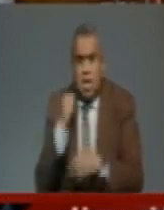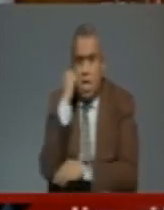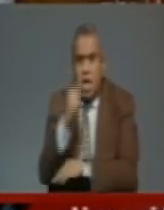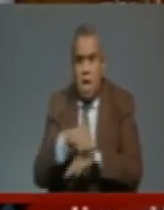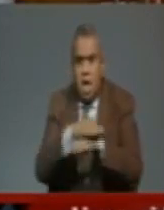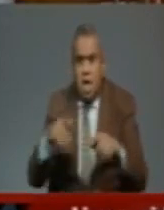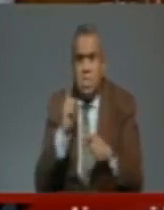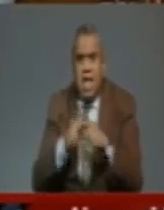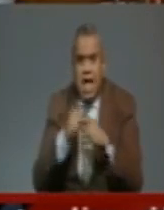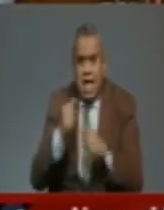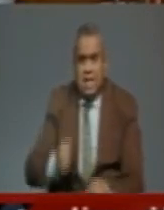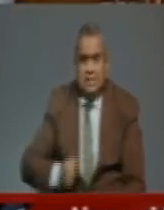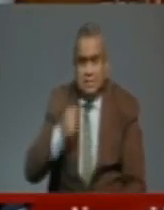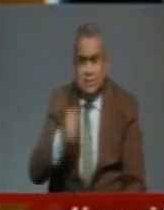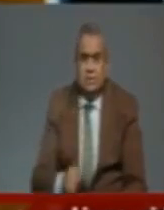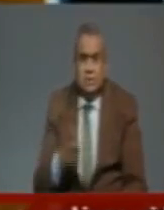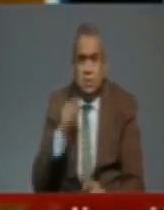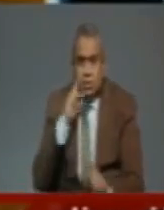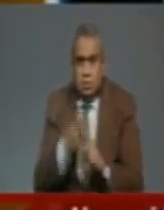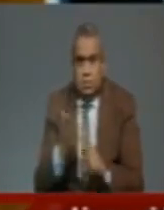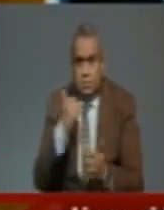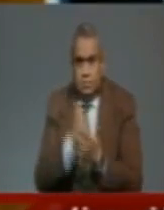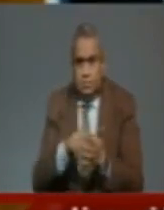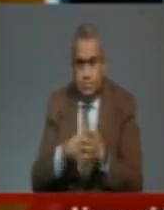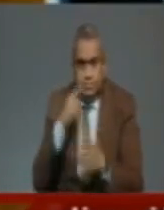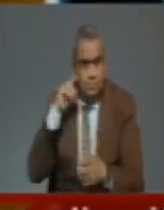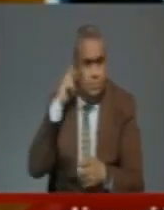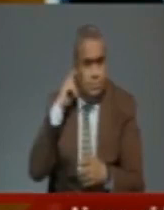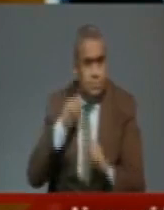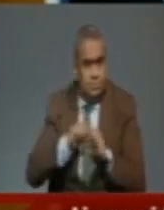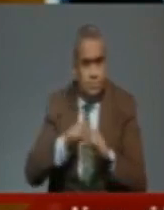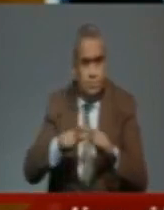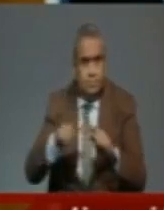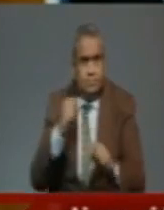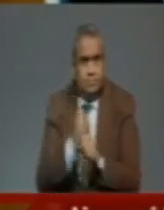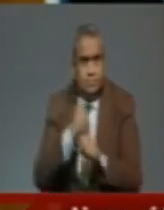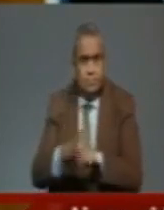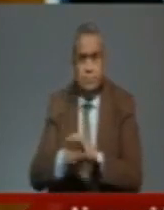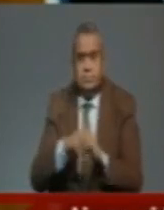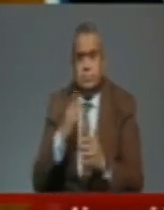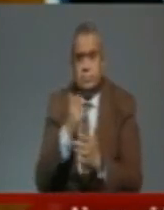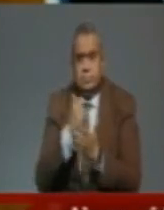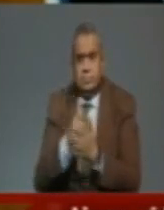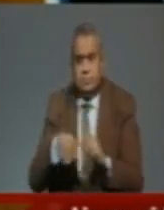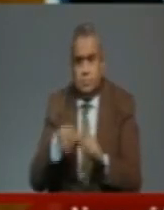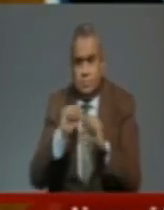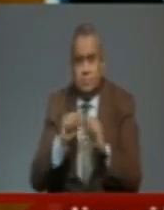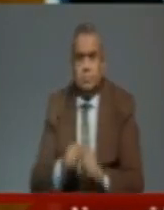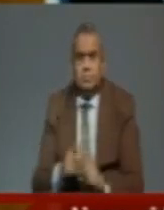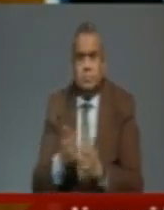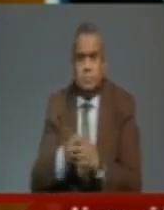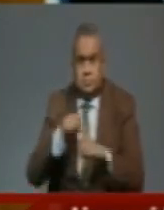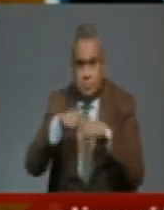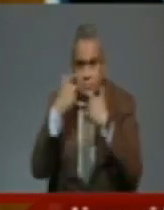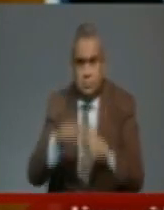هنا وقلت لحضرتك يمكن يا فندم كان عندنا ما يسمى بالمساكن، يعني المساكن المصلحيه، مساكن طبعا قديمه